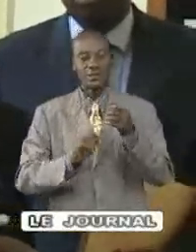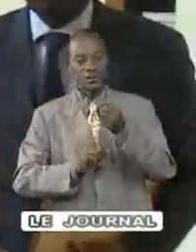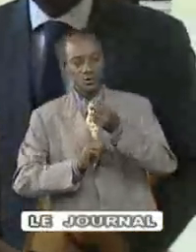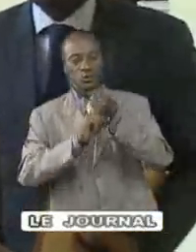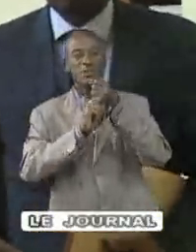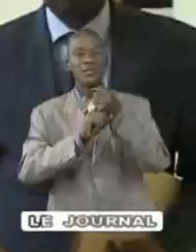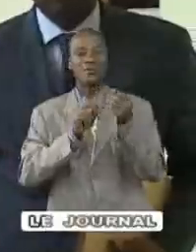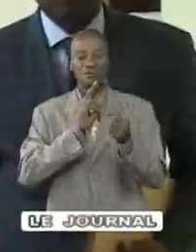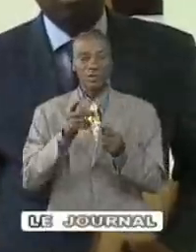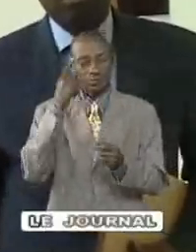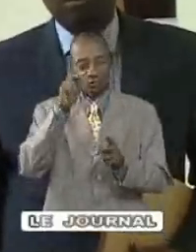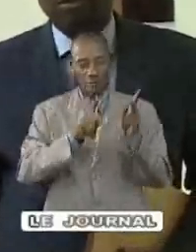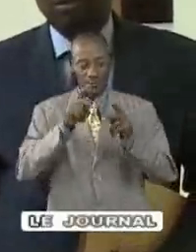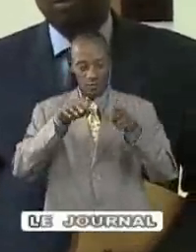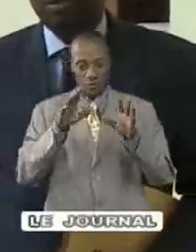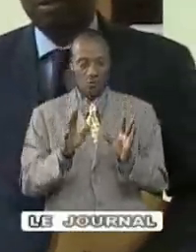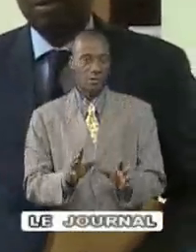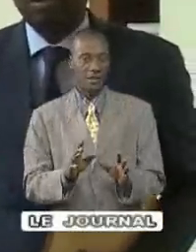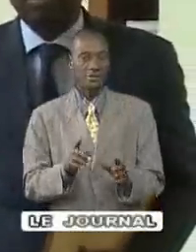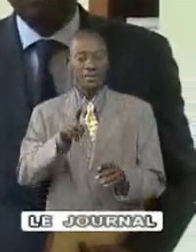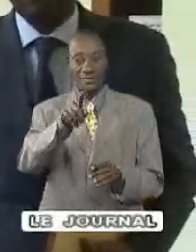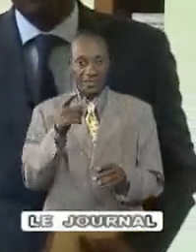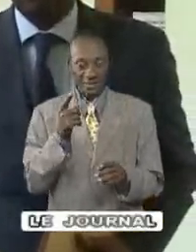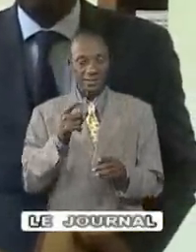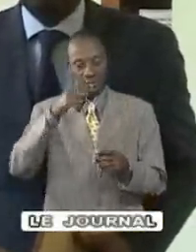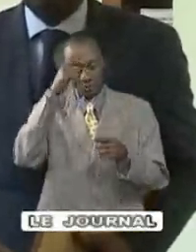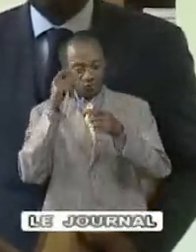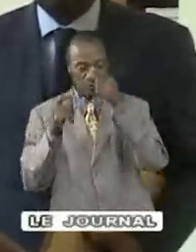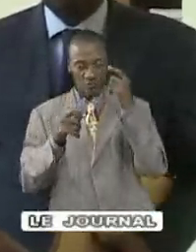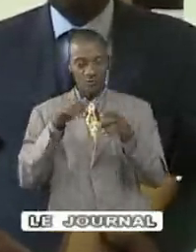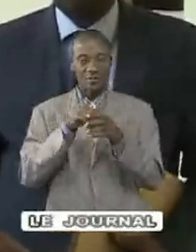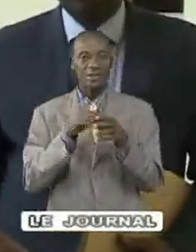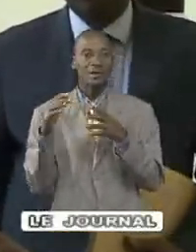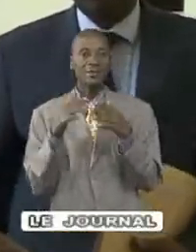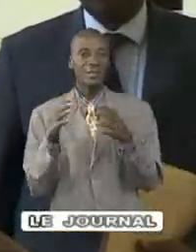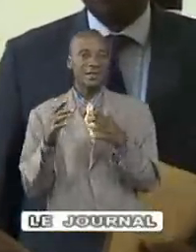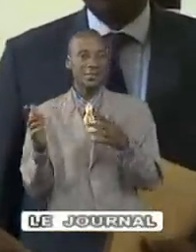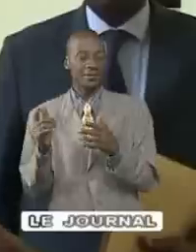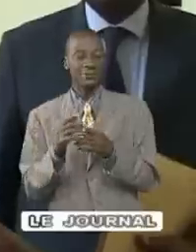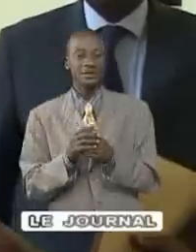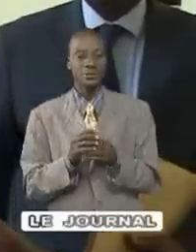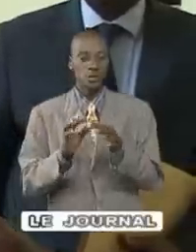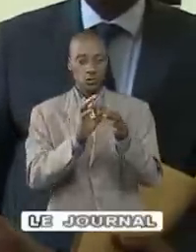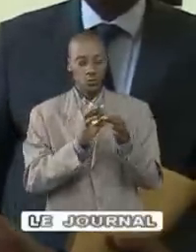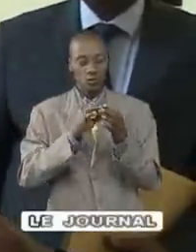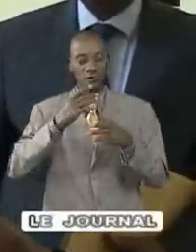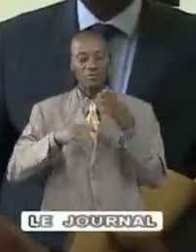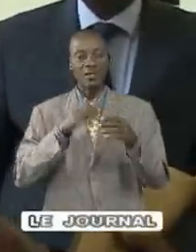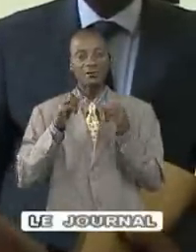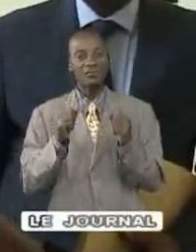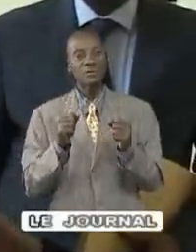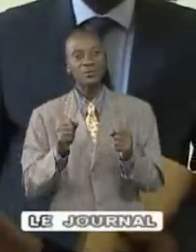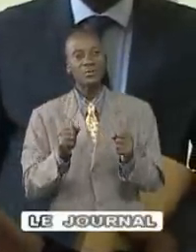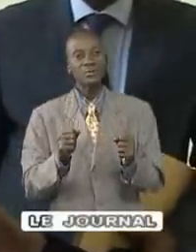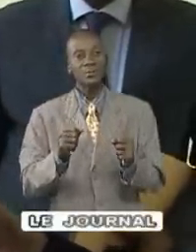peuple congolais qui, dans les contextes du moment, doit savoir s'appliquer à lui-même la fameuse « Union fait la force » et surtout s'attacher à